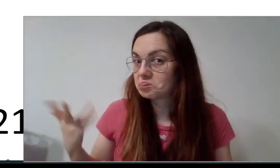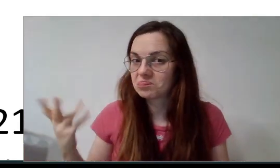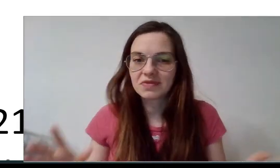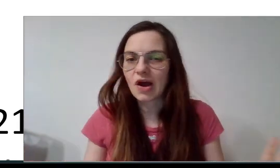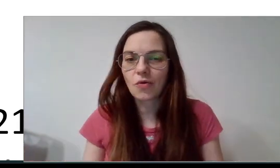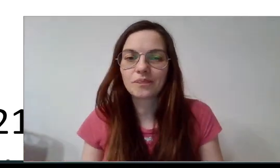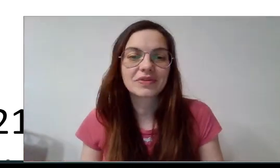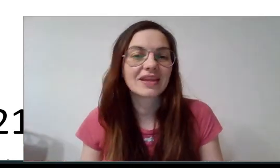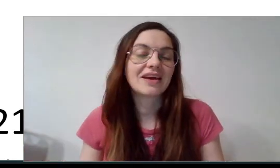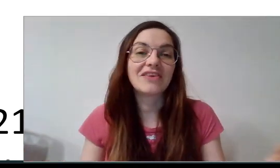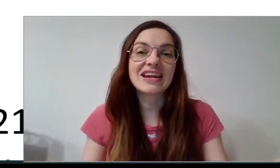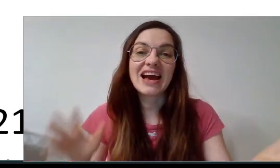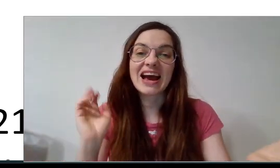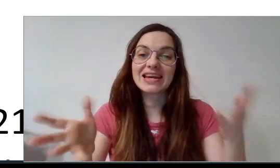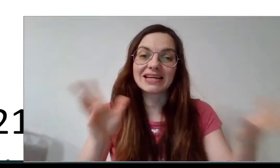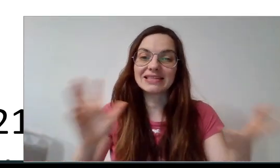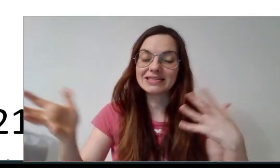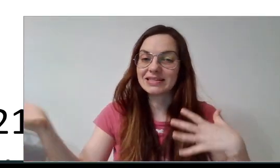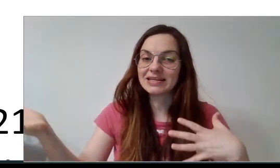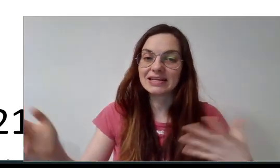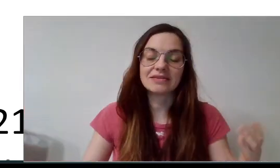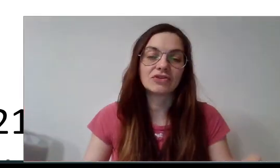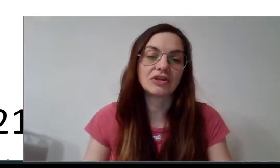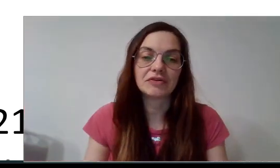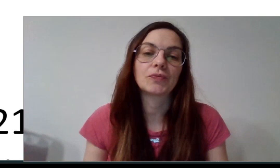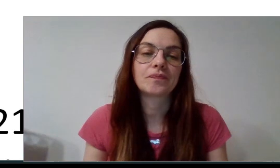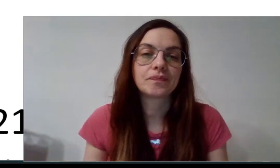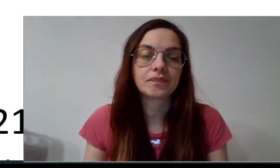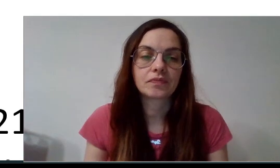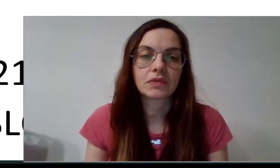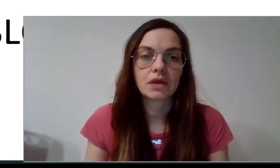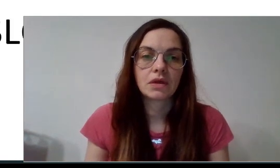Parizu. Kao. Wann heiraten Sie? Kada se venčavaju?